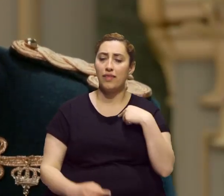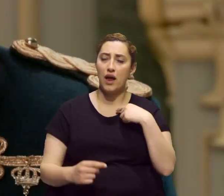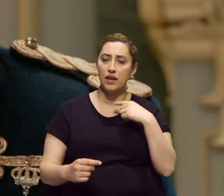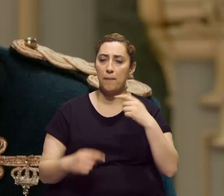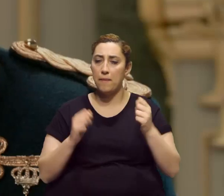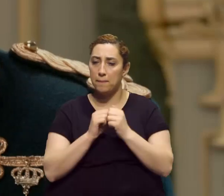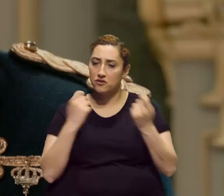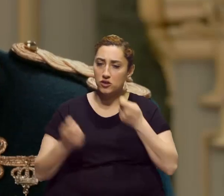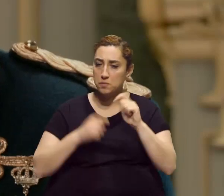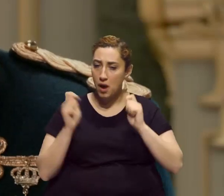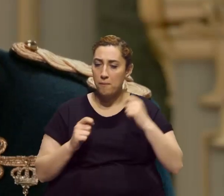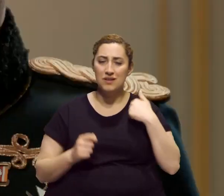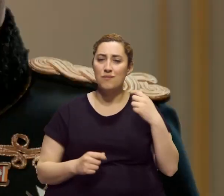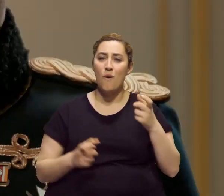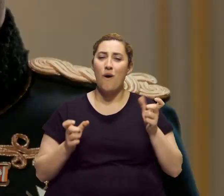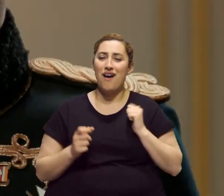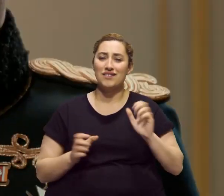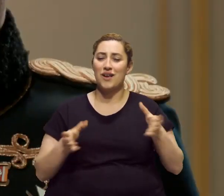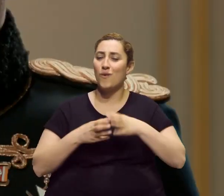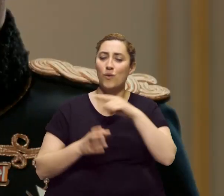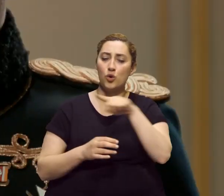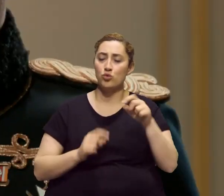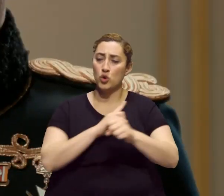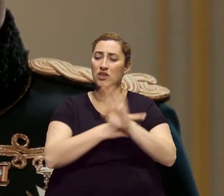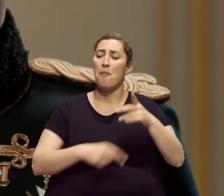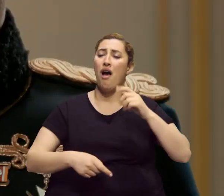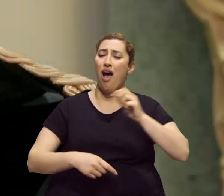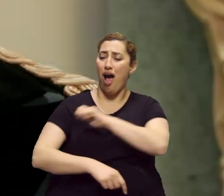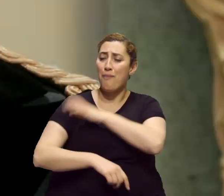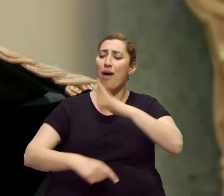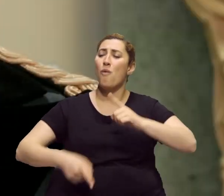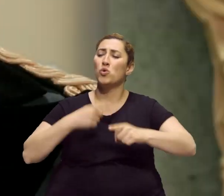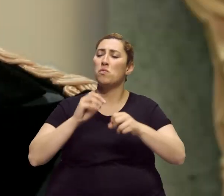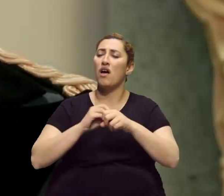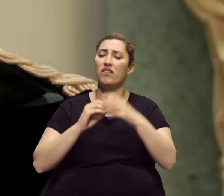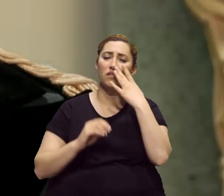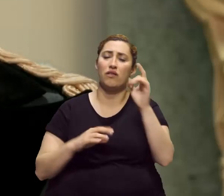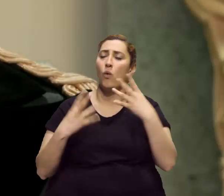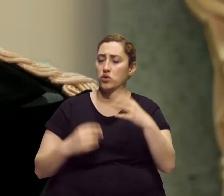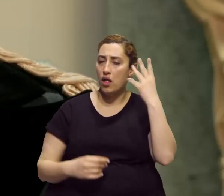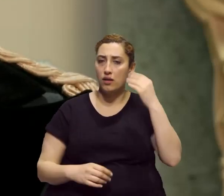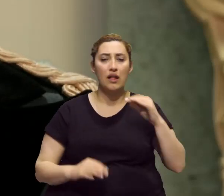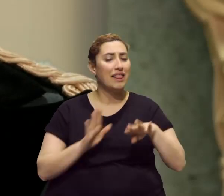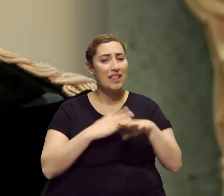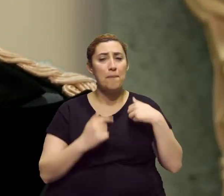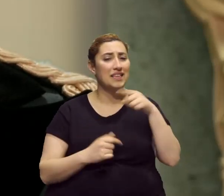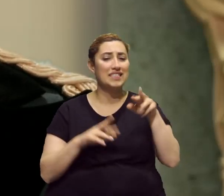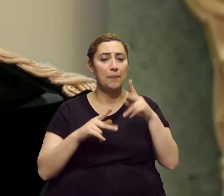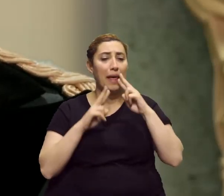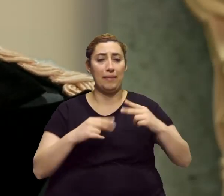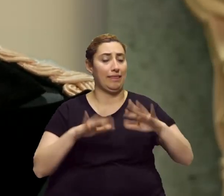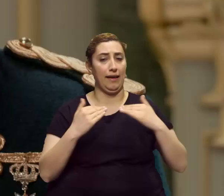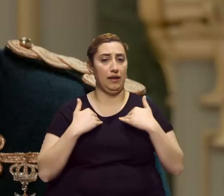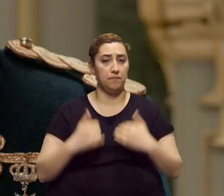yaptığınız çalışmalarda ordumuzun gücünün hem Almanlara hem Osmanlı'ya rahatça yeteceğini anladık. Nedense ben sizin kadar